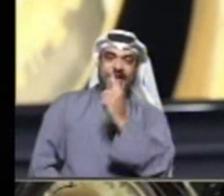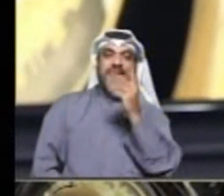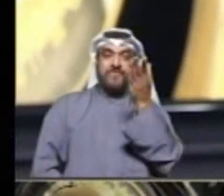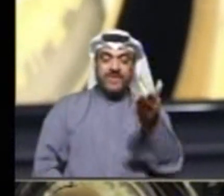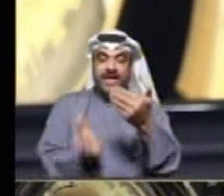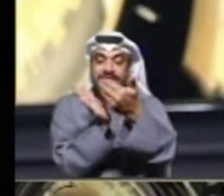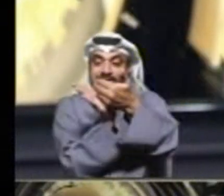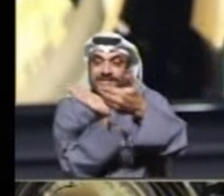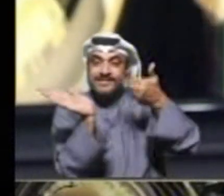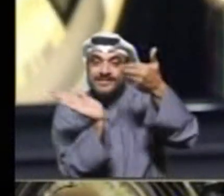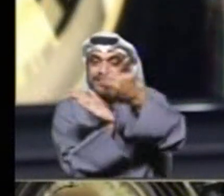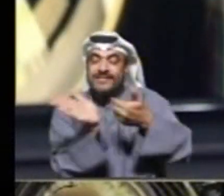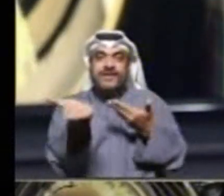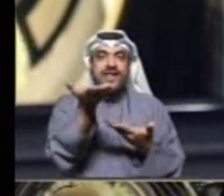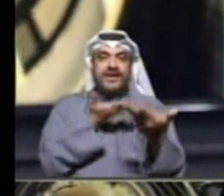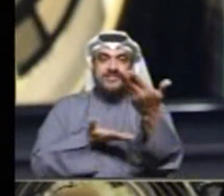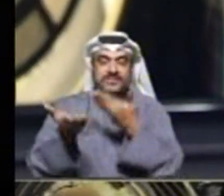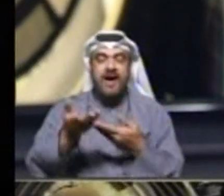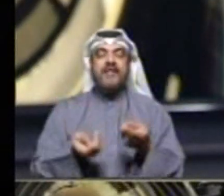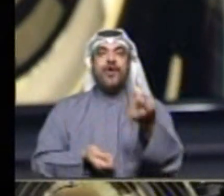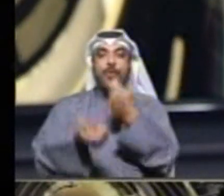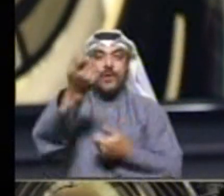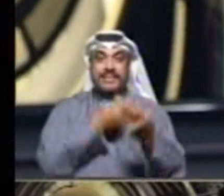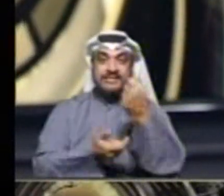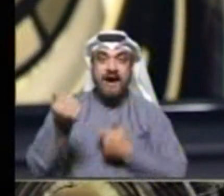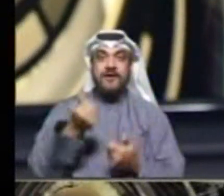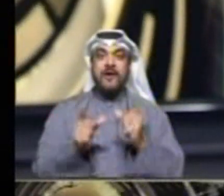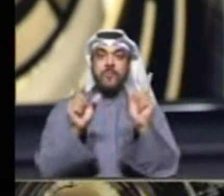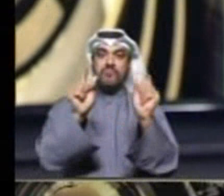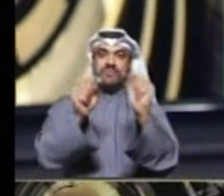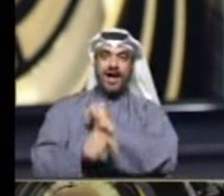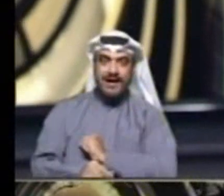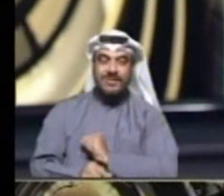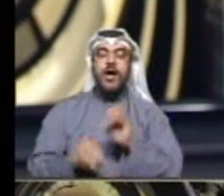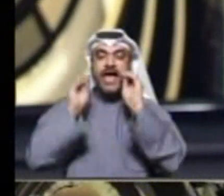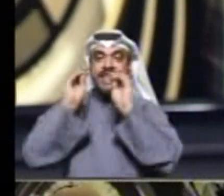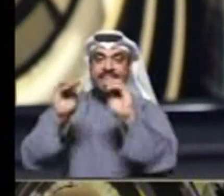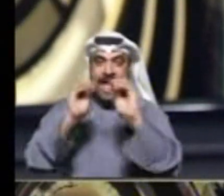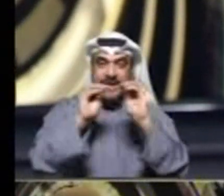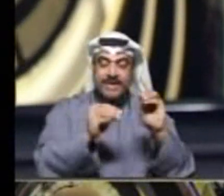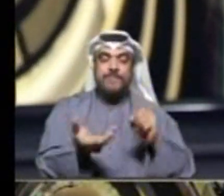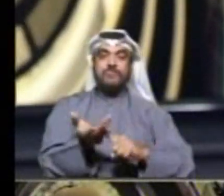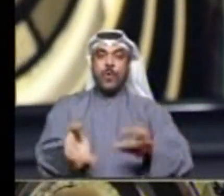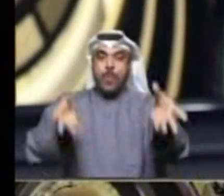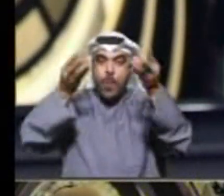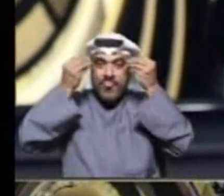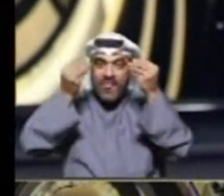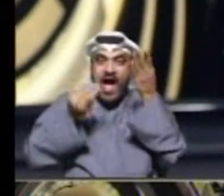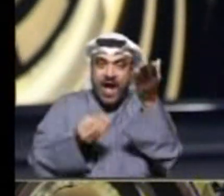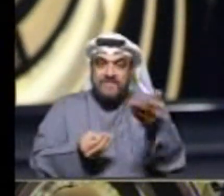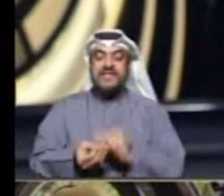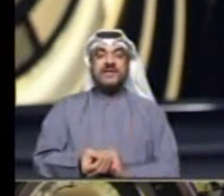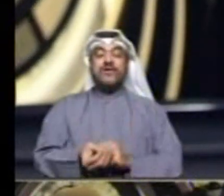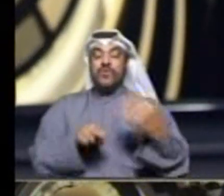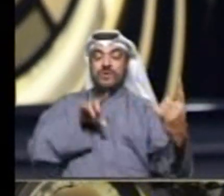الاقتصاد والتجارة يعني يمدن لهذه العلاقة في الجانب المستوى الإنساني والتعليم والثقافي، وطبعا الحركة